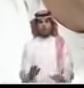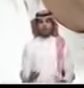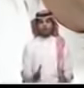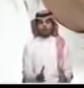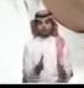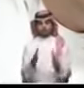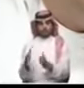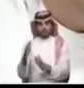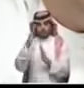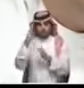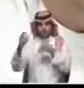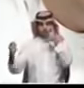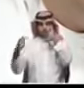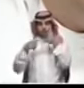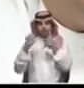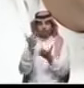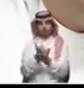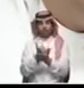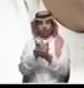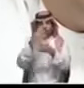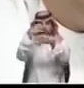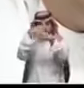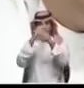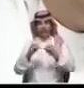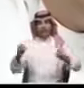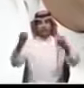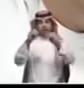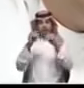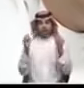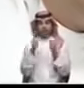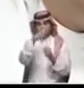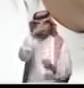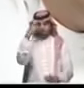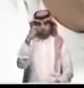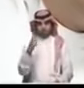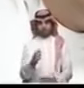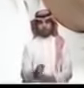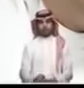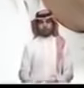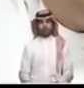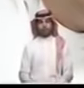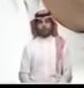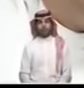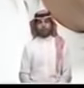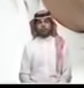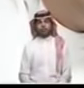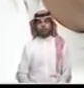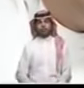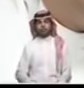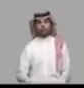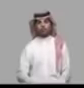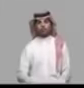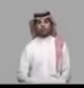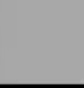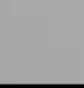نعم، كل الشكر للأستاذ حسين القحطاني المتحدث الرسمي للهيئة العامة للأرصاد وحماية البيئة، شكرا جزيلا لك.